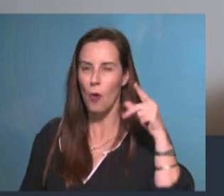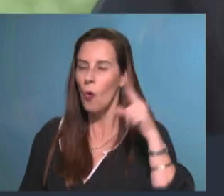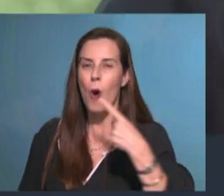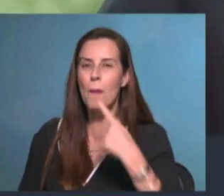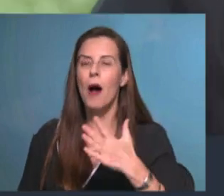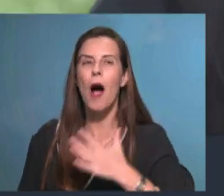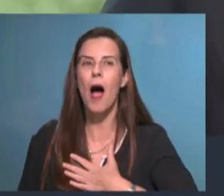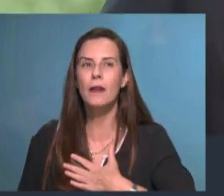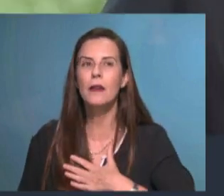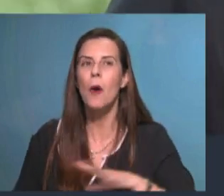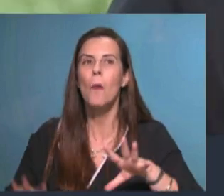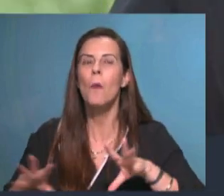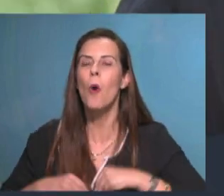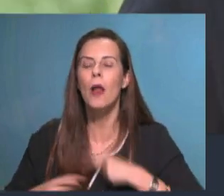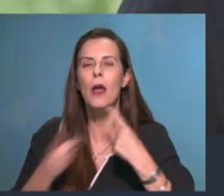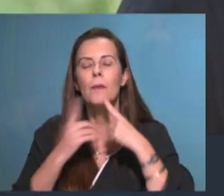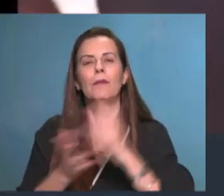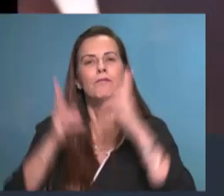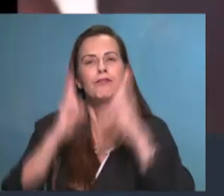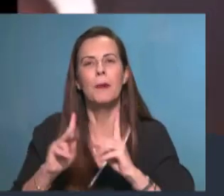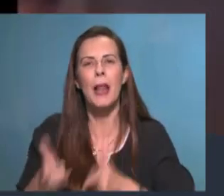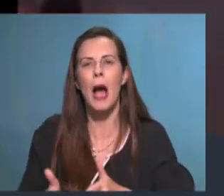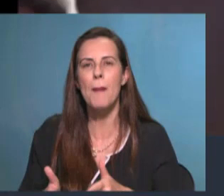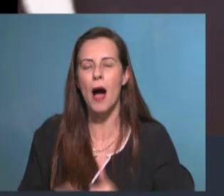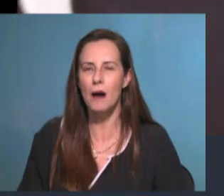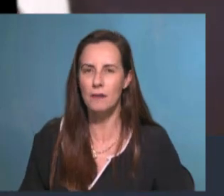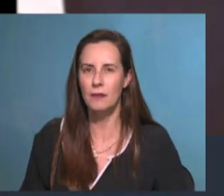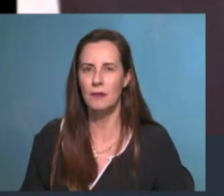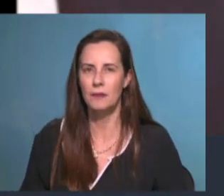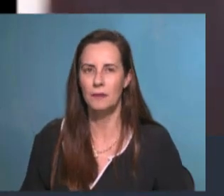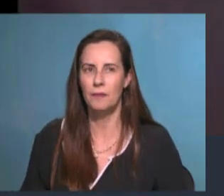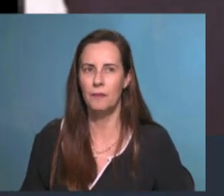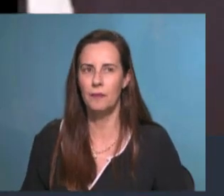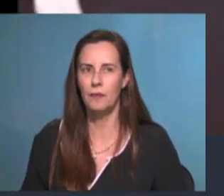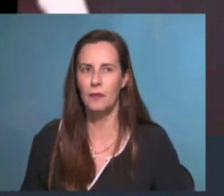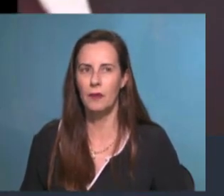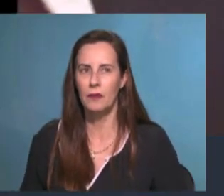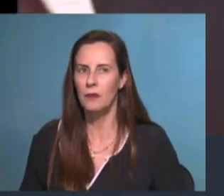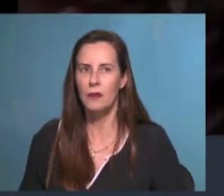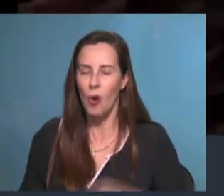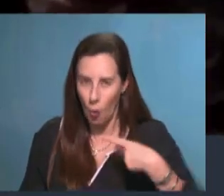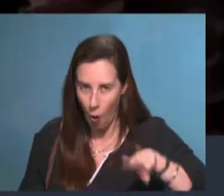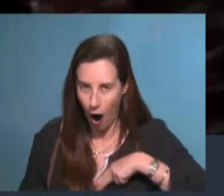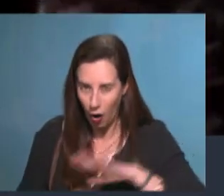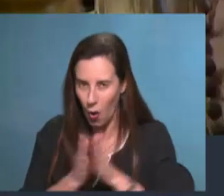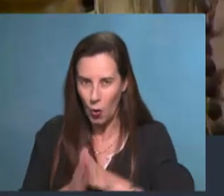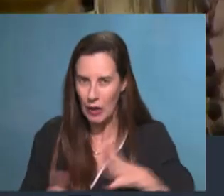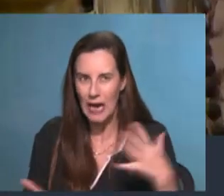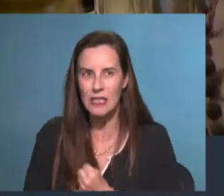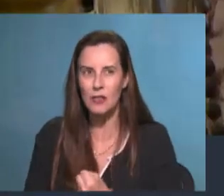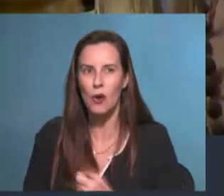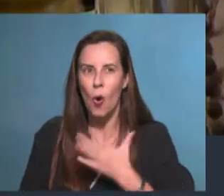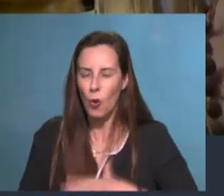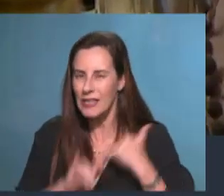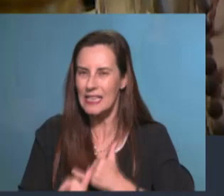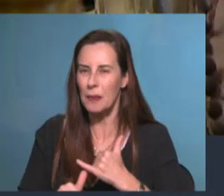אני מוכן לשבת ולדון על הודנה. בפירוש כתובת. לא בכך שהכל יצליח, לא בכך שהוא יצא לספק את